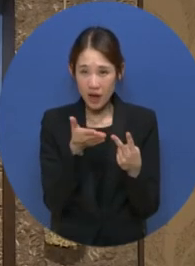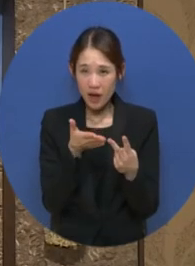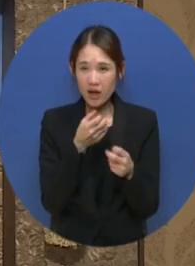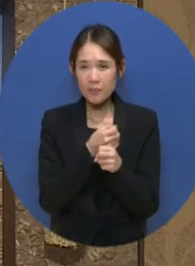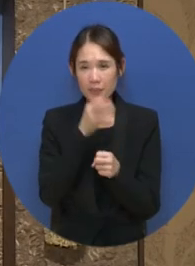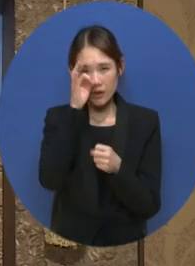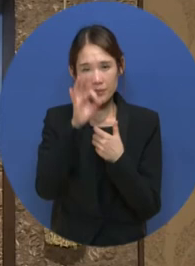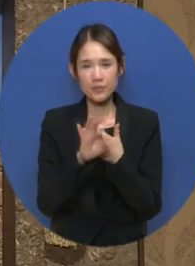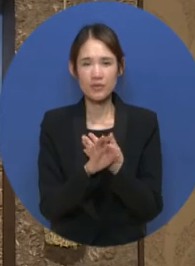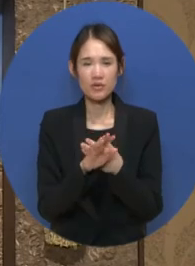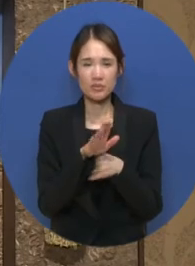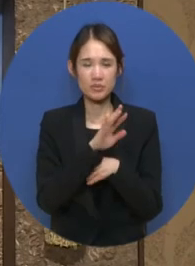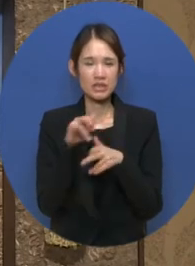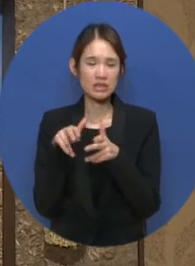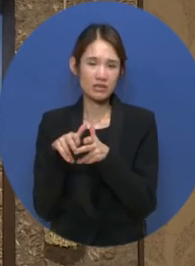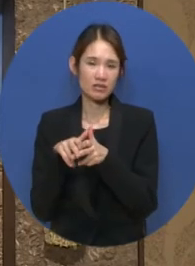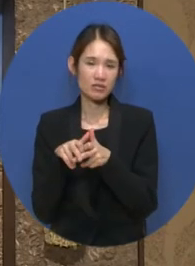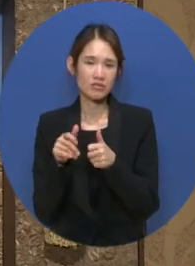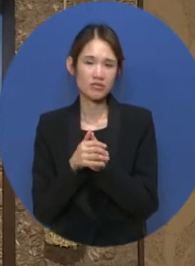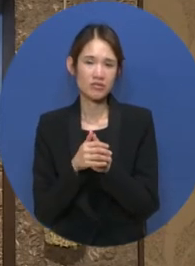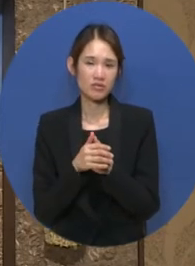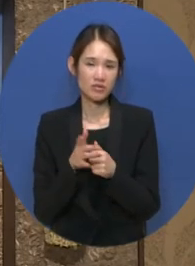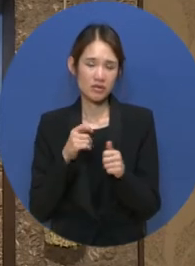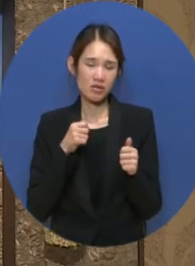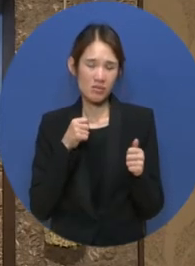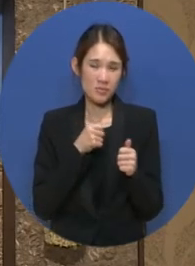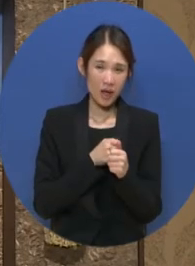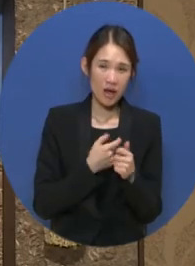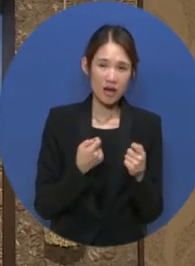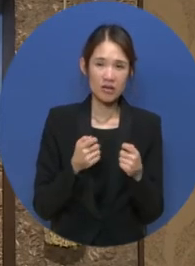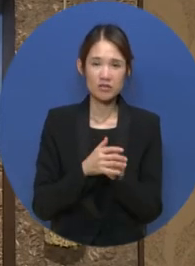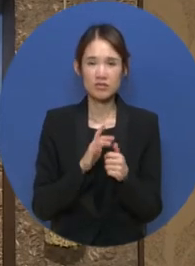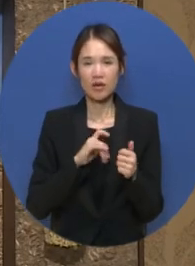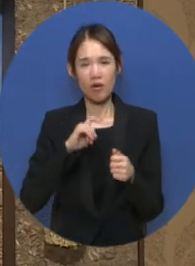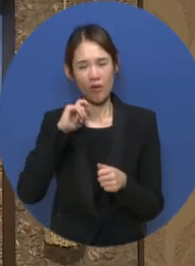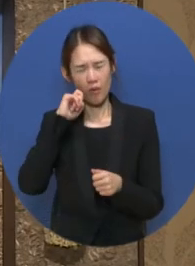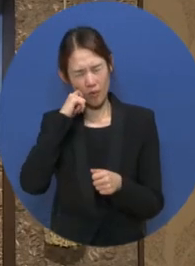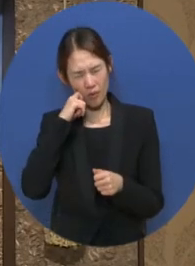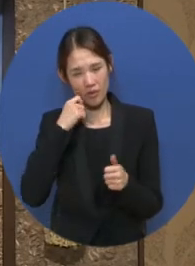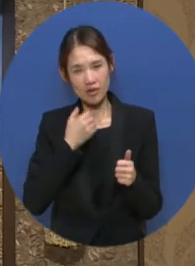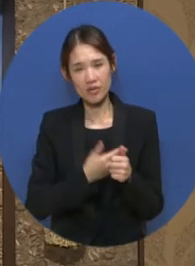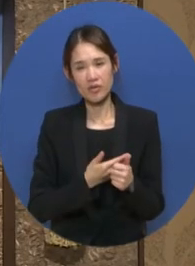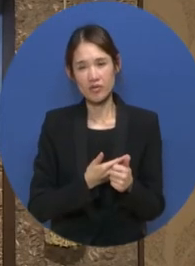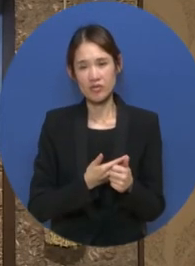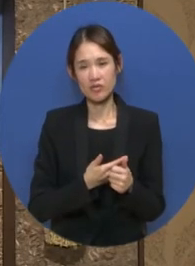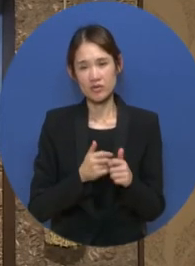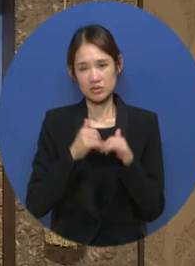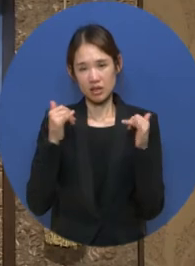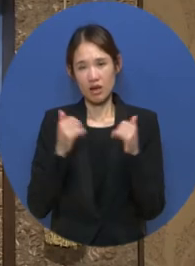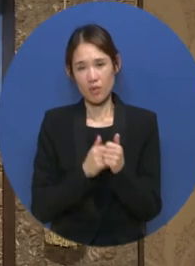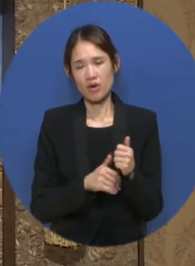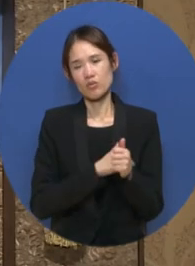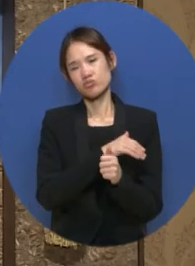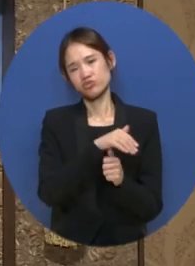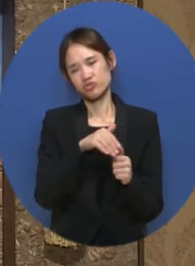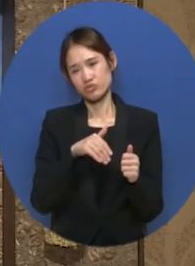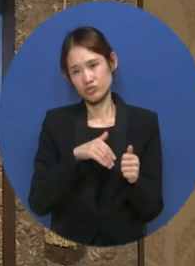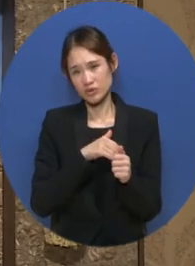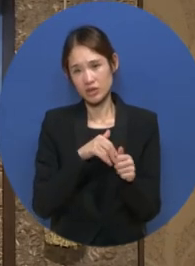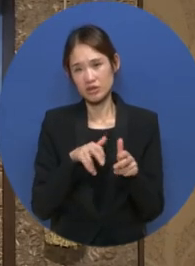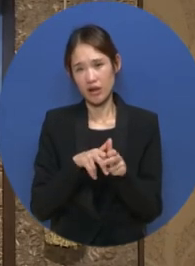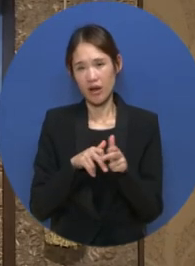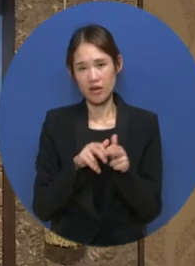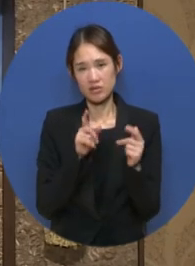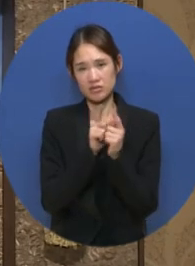에게는 그 아주 이 꿀밤 한데도 사실은 엄하게 처벌을 하는 게 우리 사회 전반적인 분위기 인데 장애